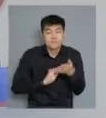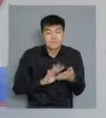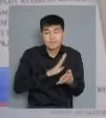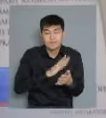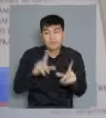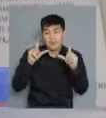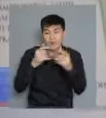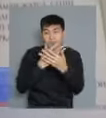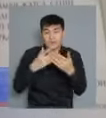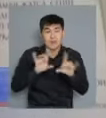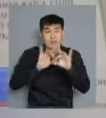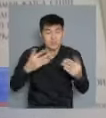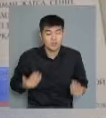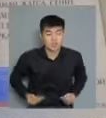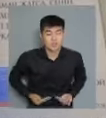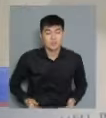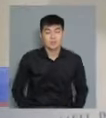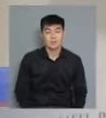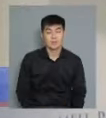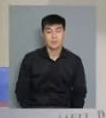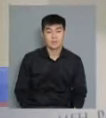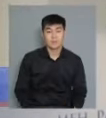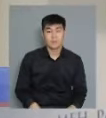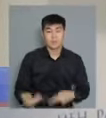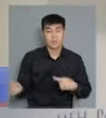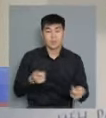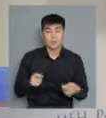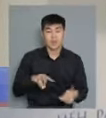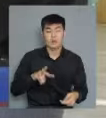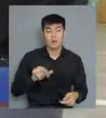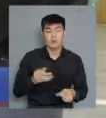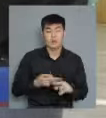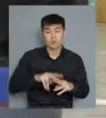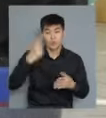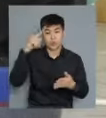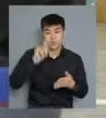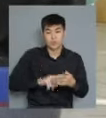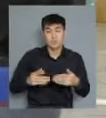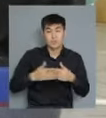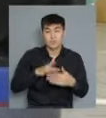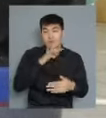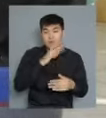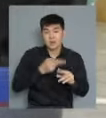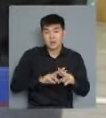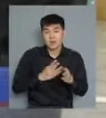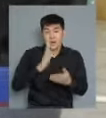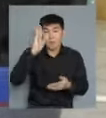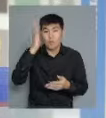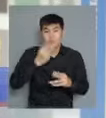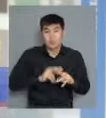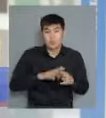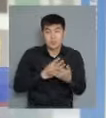также фотостенд, рассказывающий о его жизни. Заведующая кафедрой журналистики Маншук Мукашева уверена, что в ближайшее время из аудитории для будущих